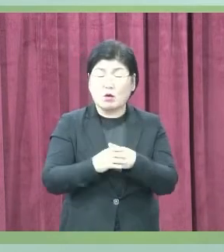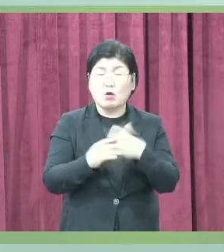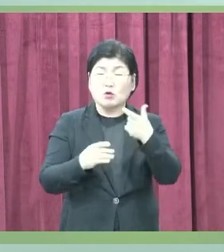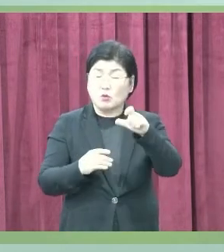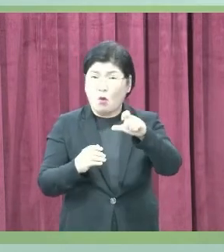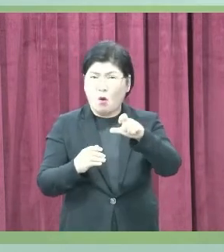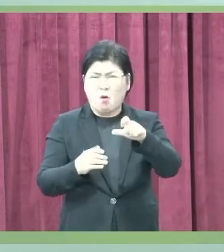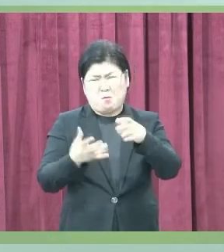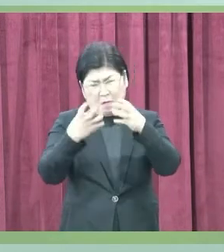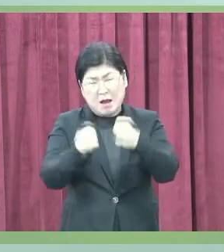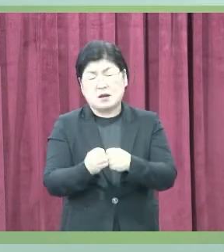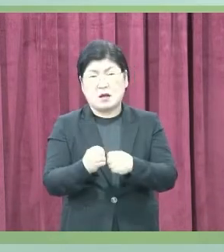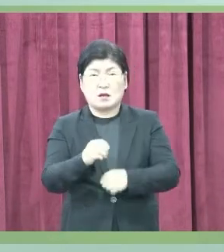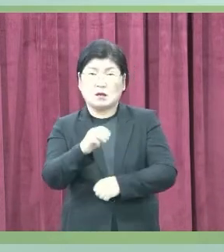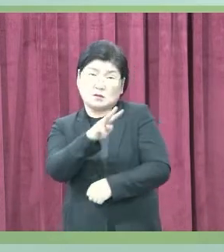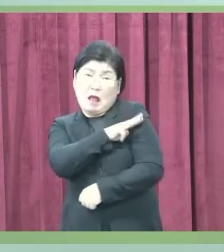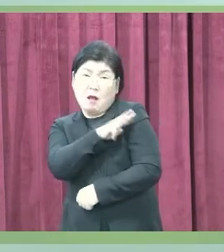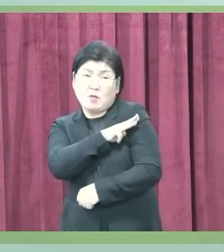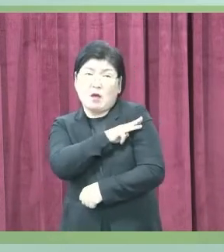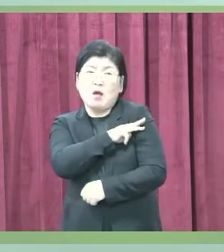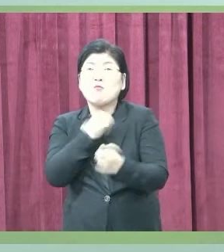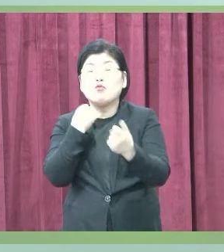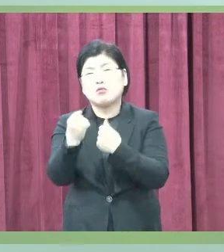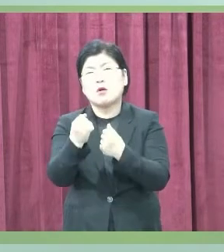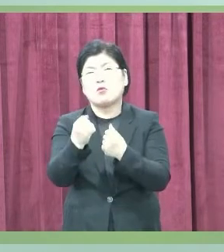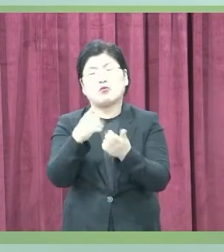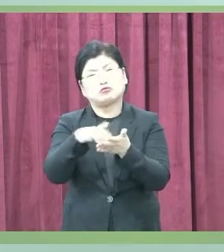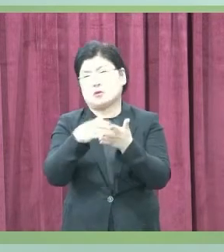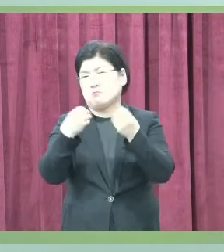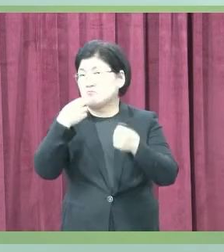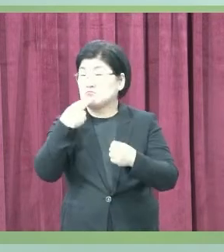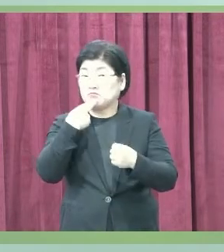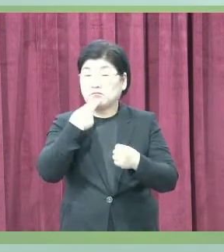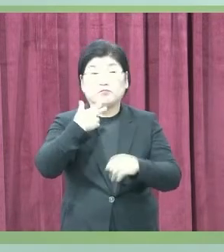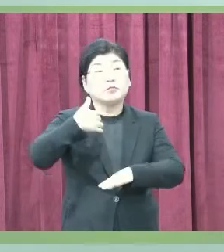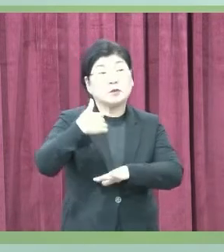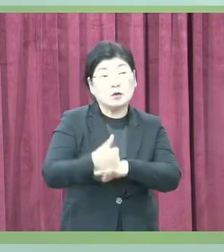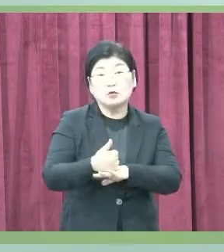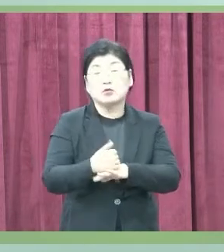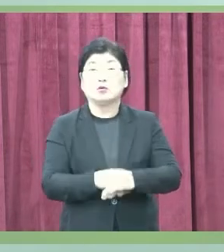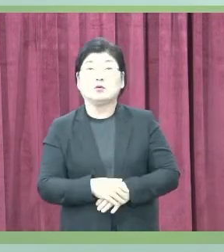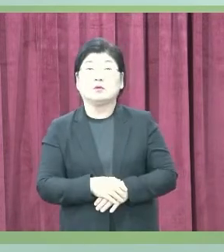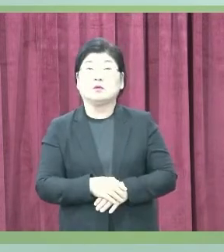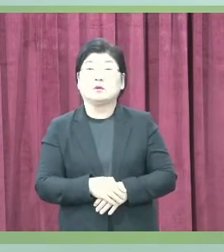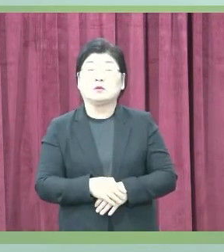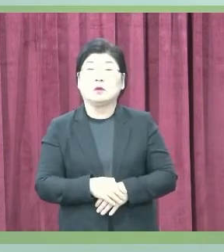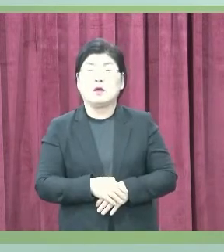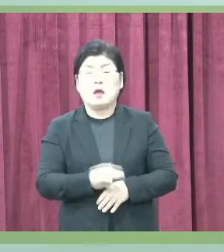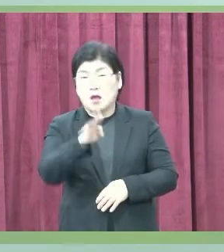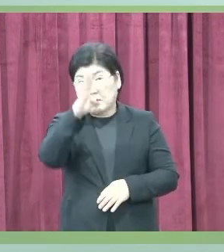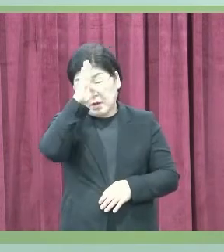비율이 굉장히 높아요. 3등인데도 여기 굉장히 좀 낮죠. 그래서 이런 걸 보면 꼭 이게 이